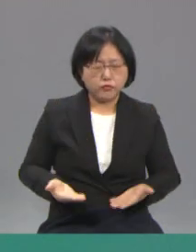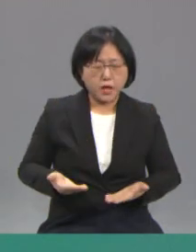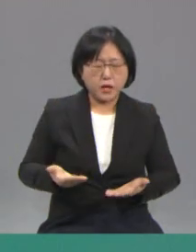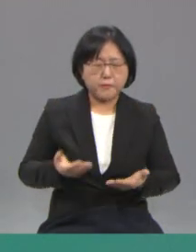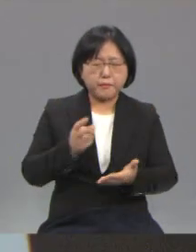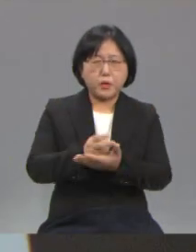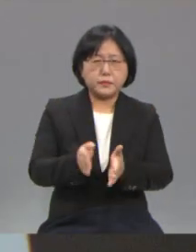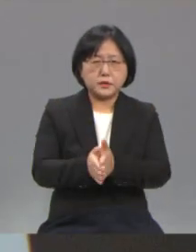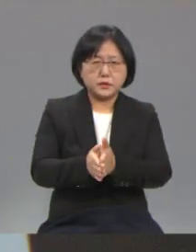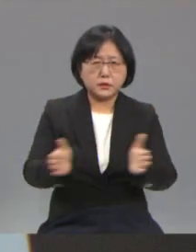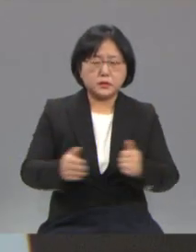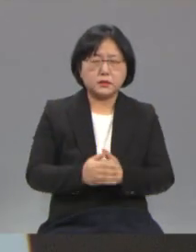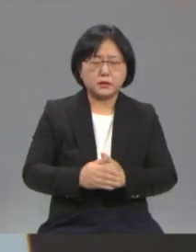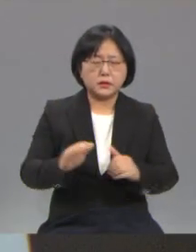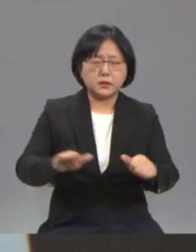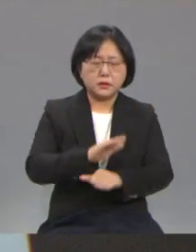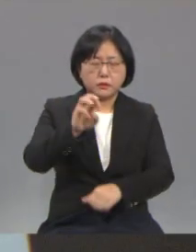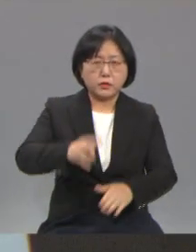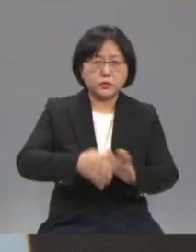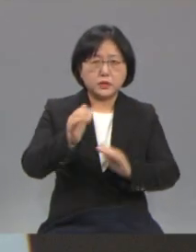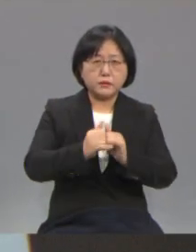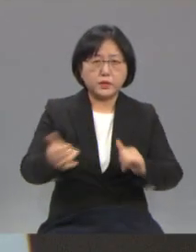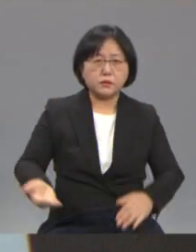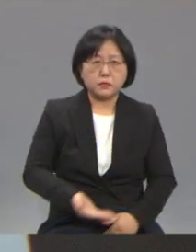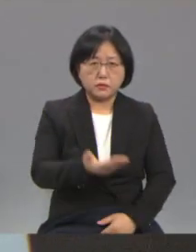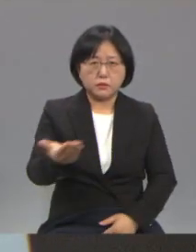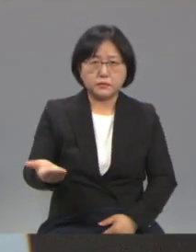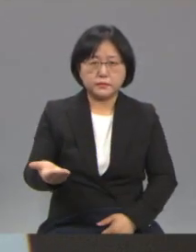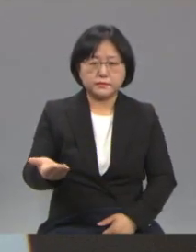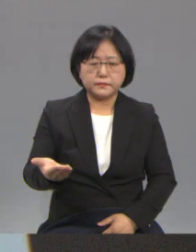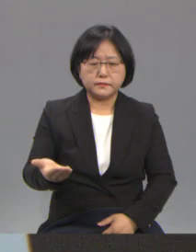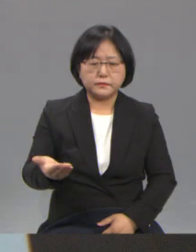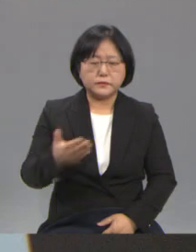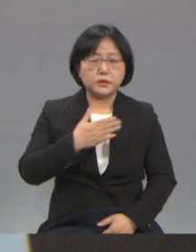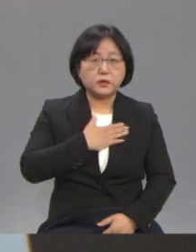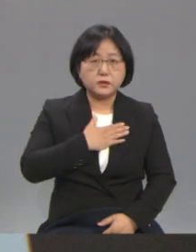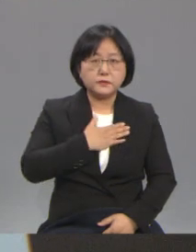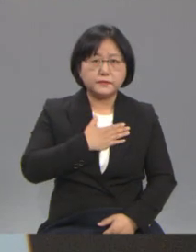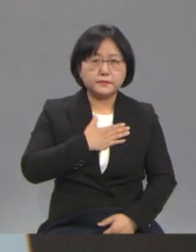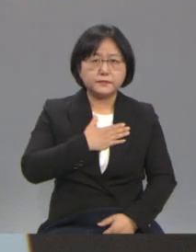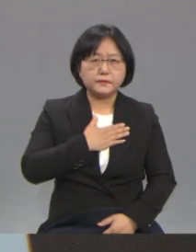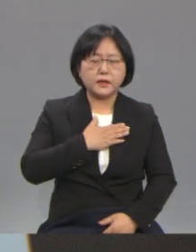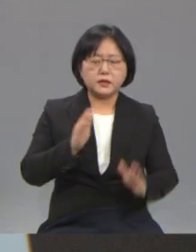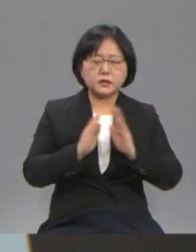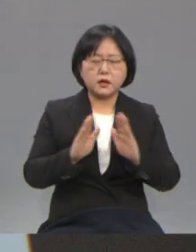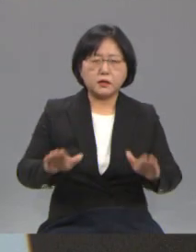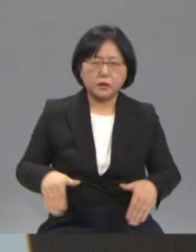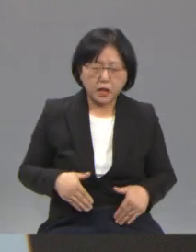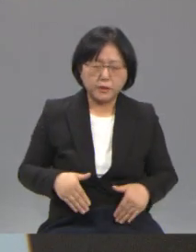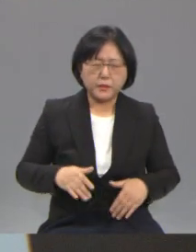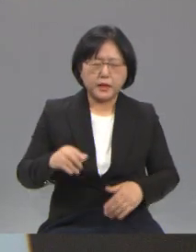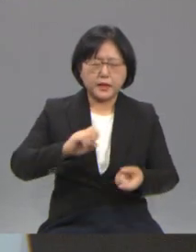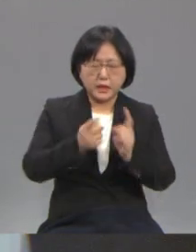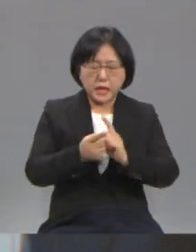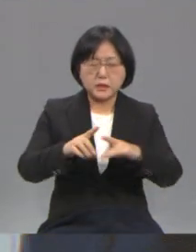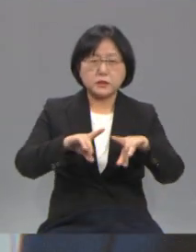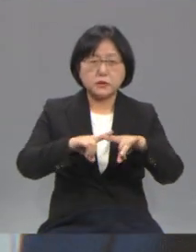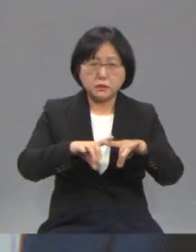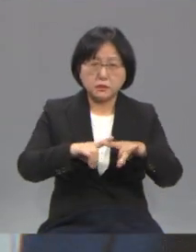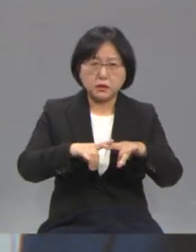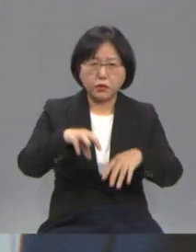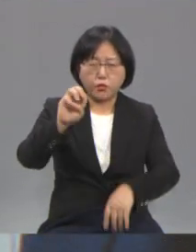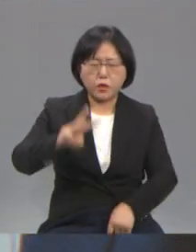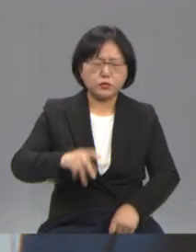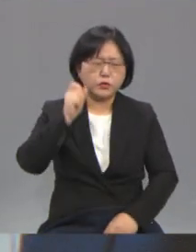도입하겠습니다 사랑하는 광주 시민 여러분 저 강민은 전남의 풍부한 재생 에너지와